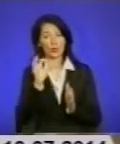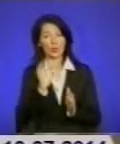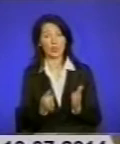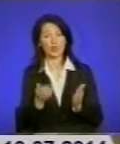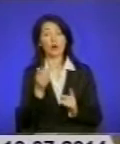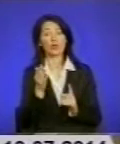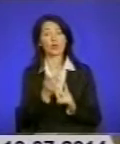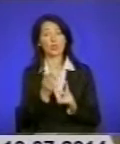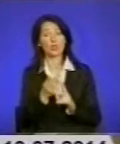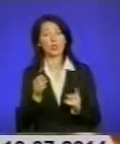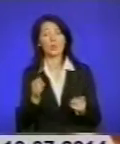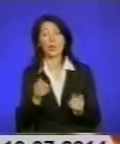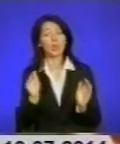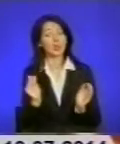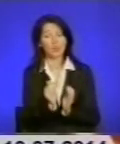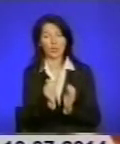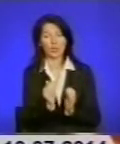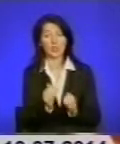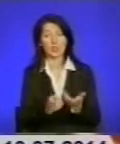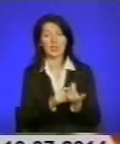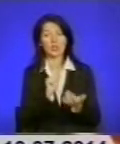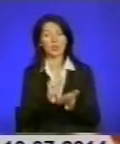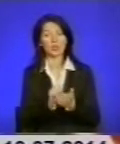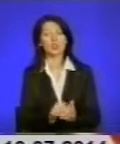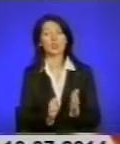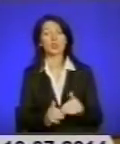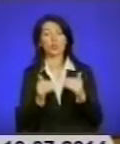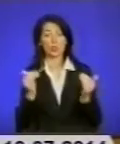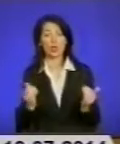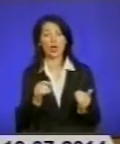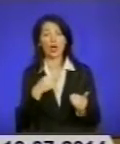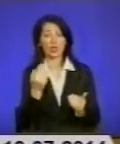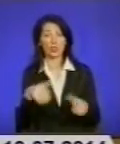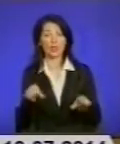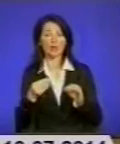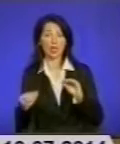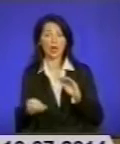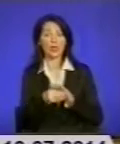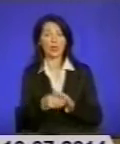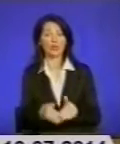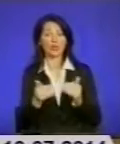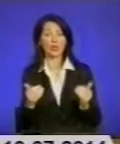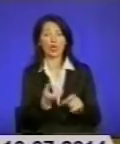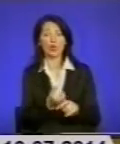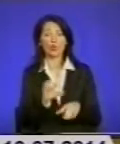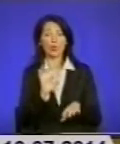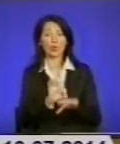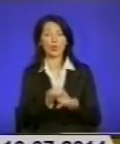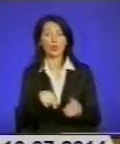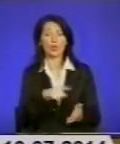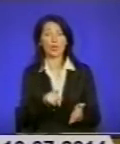навпаки зменшилися. Кількість документації зросла, а з нею й хабарі. Дуже такі болючі питання, як сертифікація